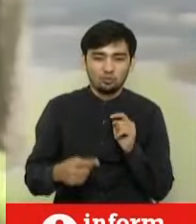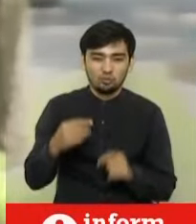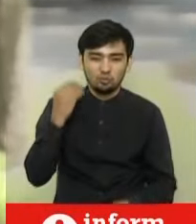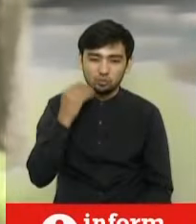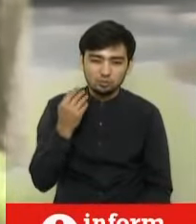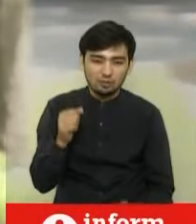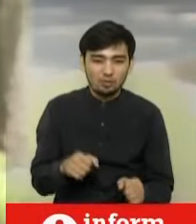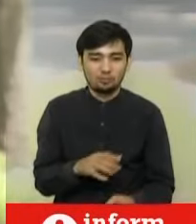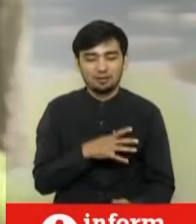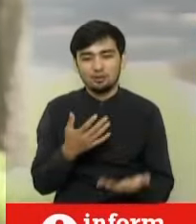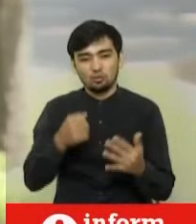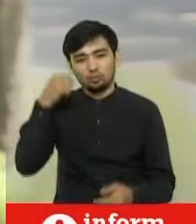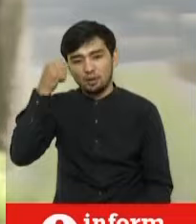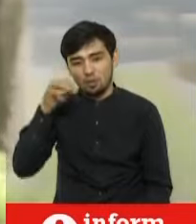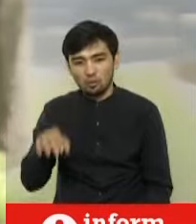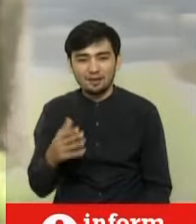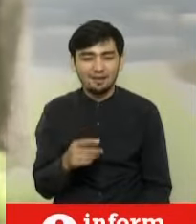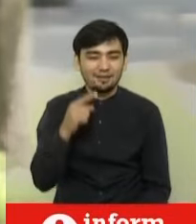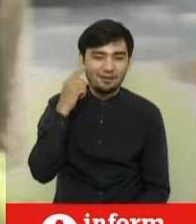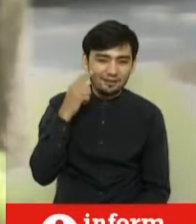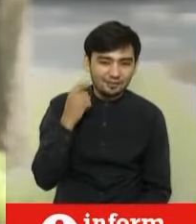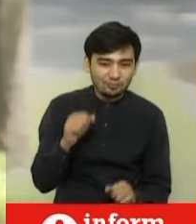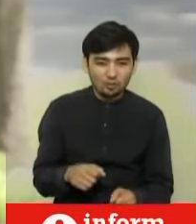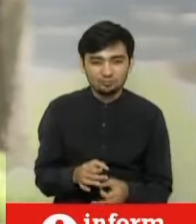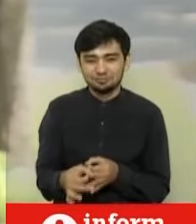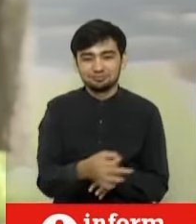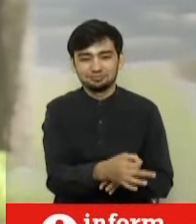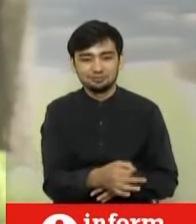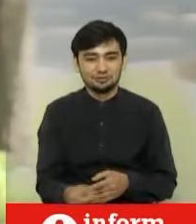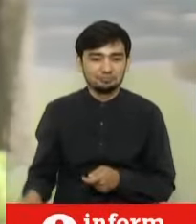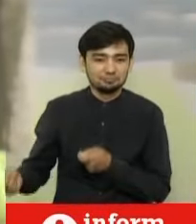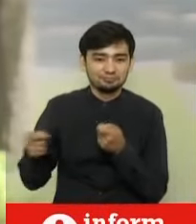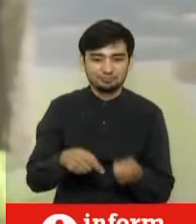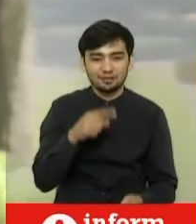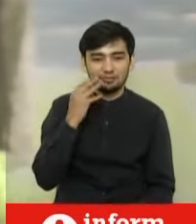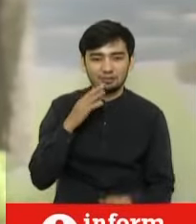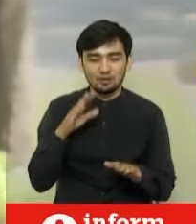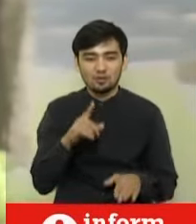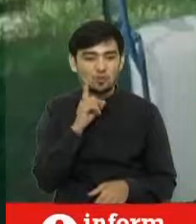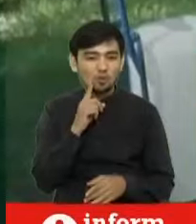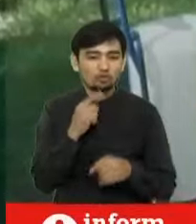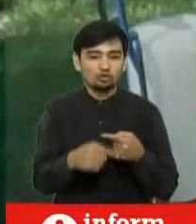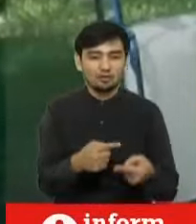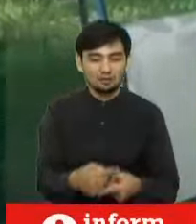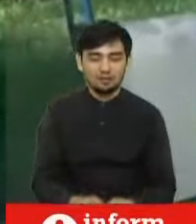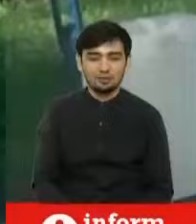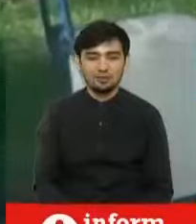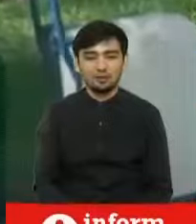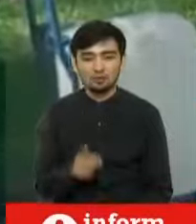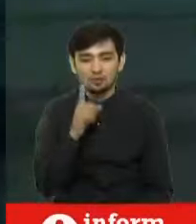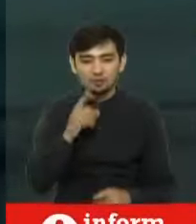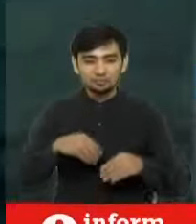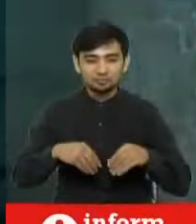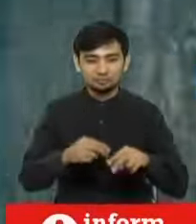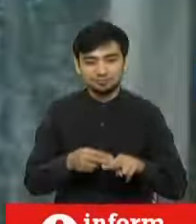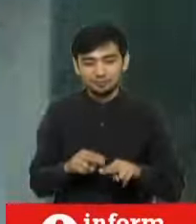может быть, с Узбекистана, может быть, с Киргизстана, то есть с приграничных территорий, через зеленые насаждения также. Зеленые насаждения обрабатывают